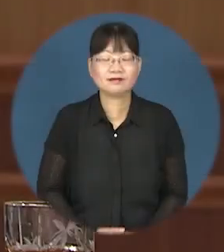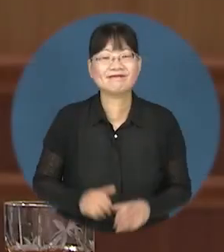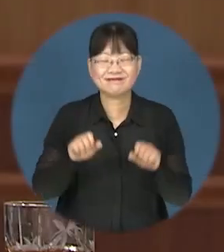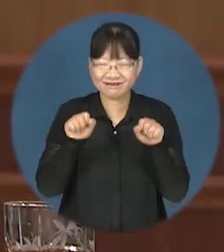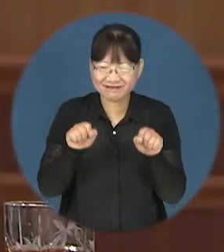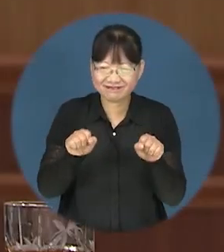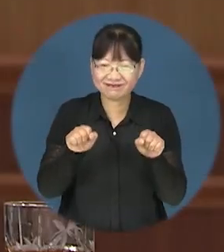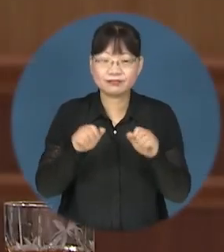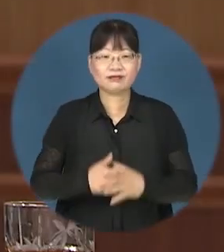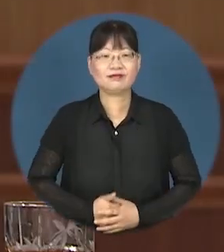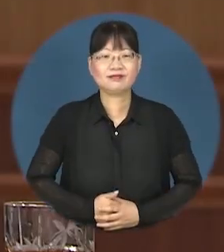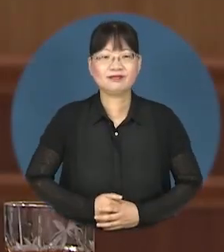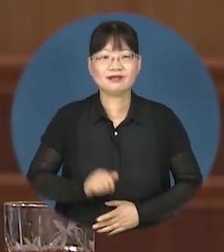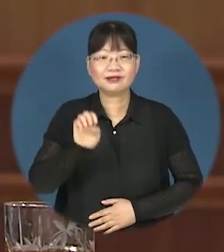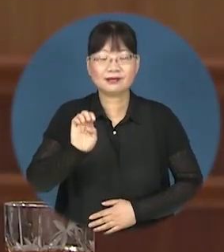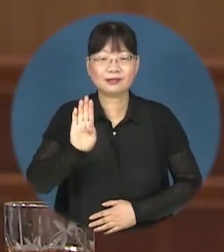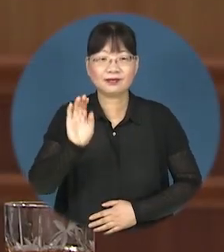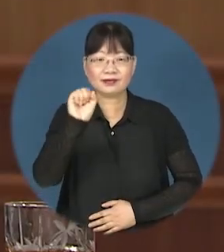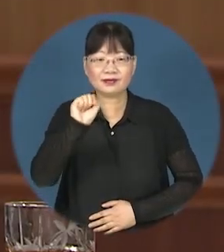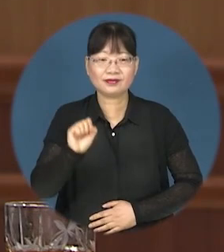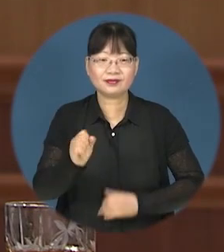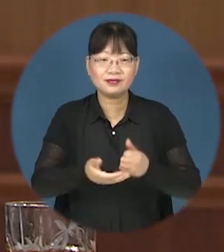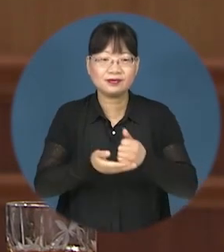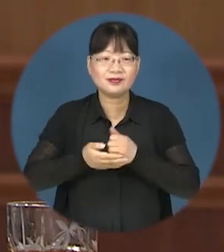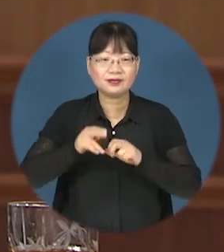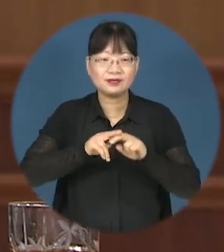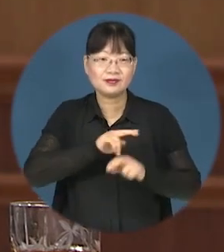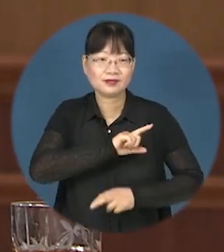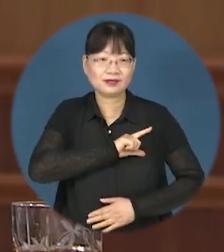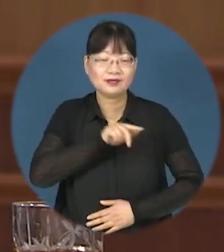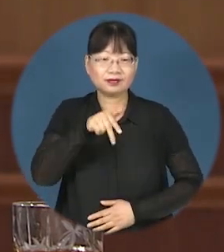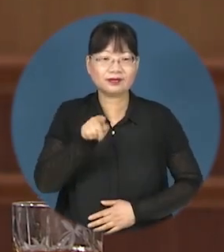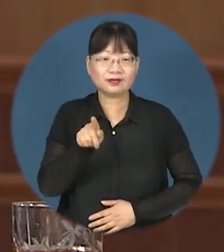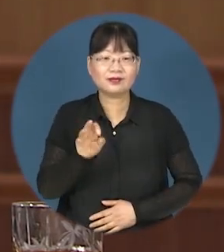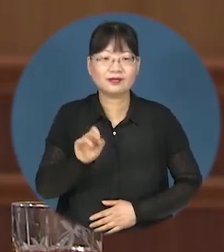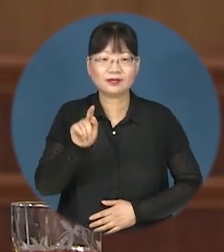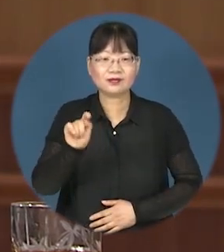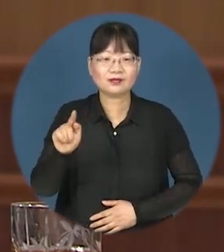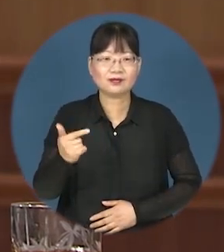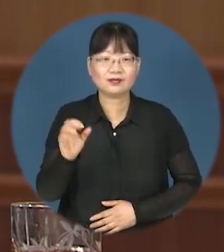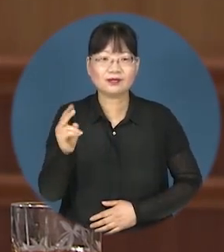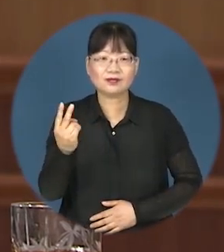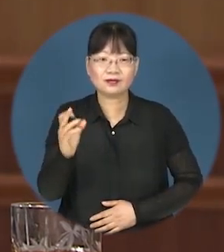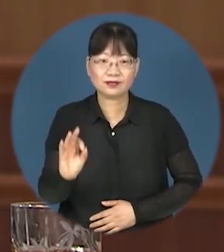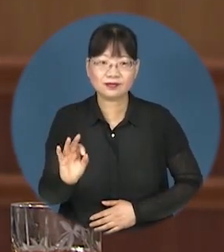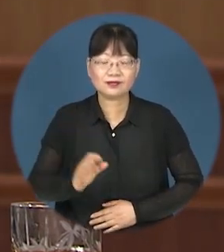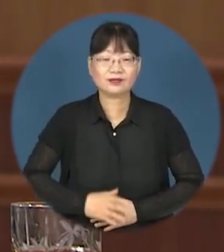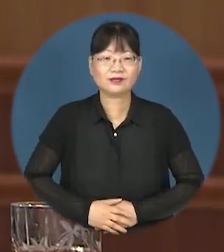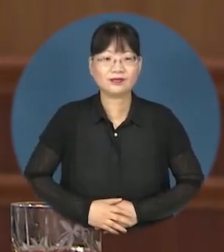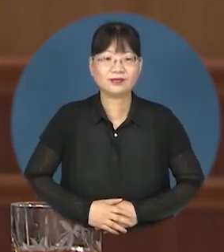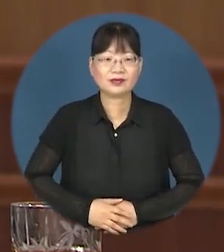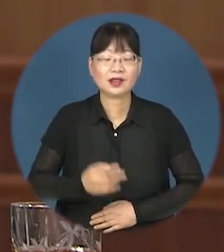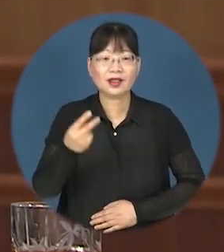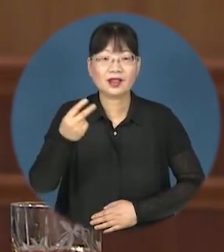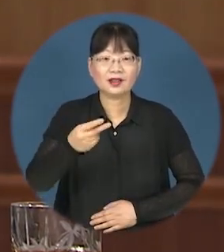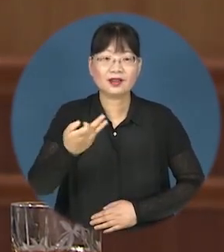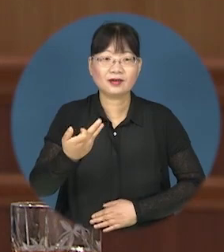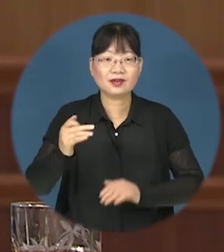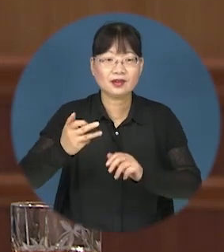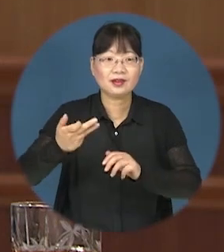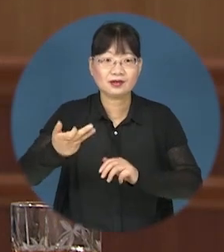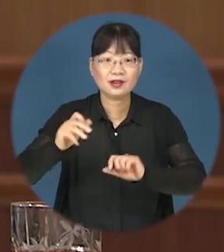여러분 안녕하십니까 ebs 초대석 정관용입니다 지난 2018년 평창 동계올림픽에서